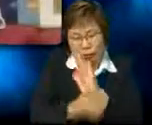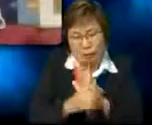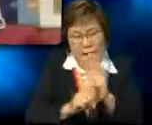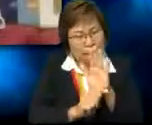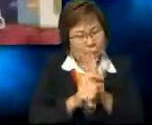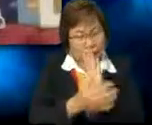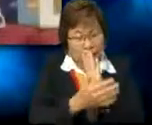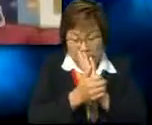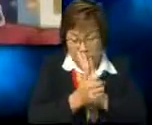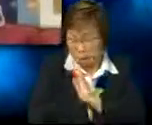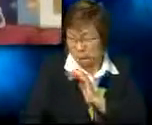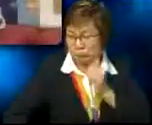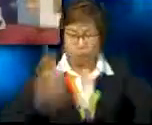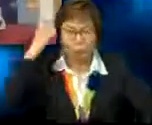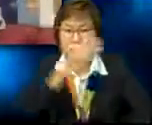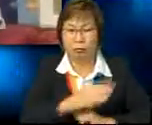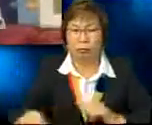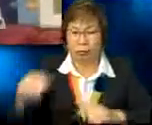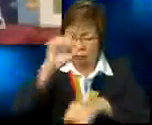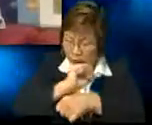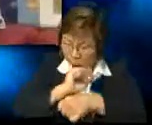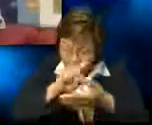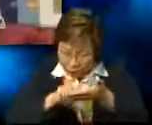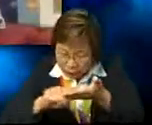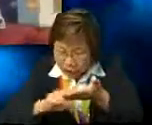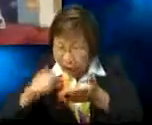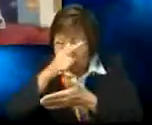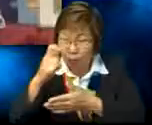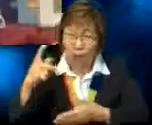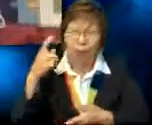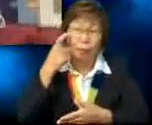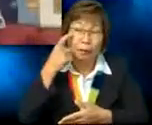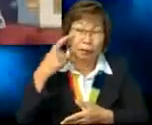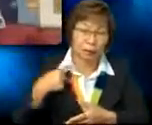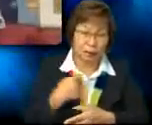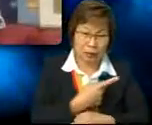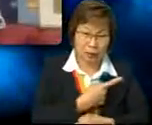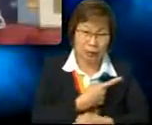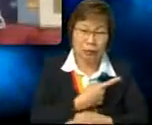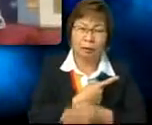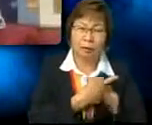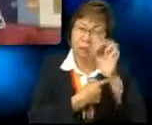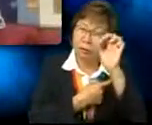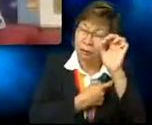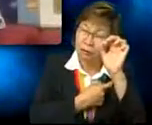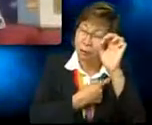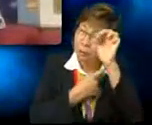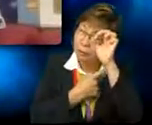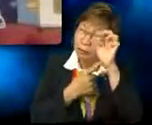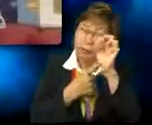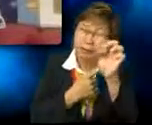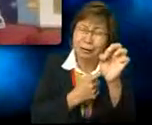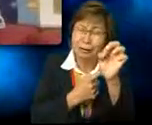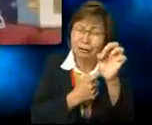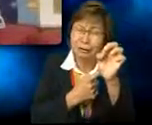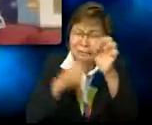sangat tinggi dan kerja yang amat teliti, kerana mata kita seperti kita tahu ialah satu organ yang amat kecil ya,